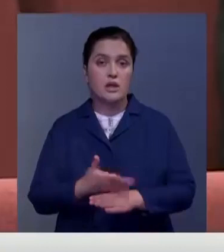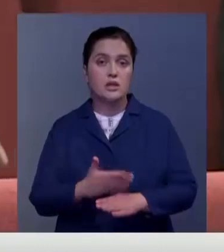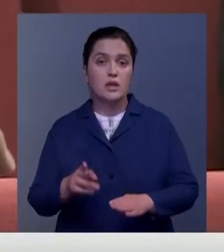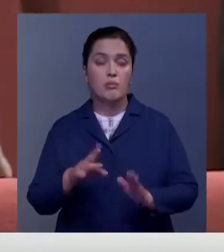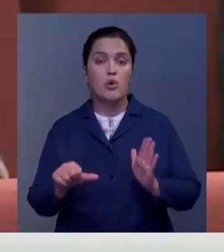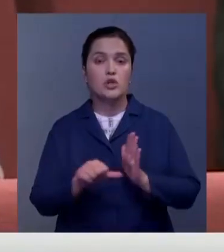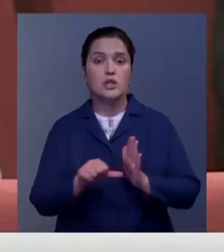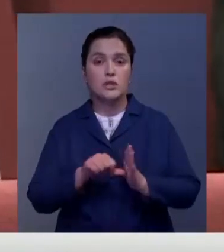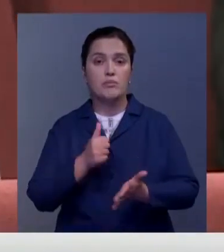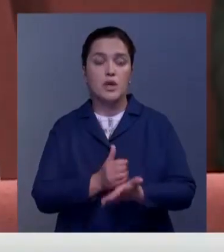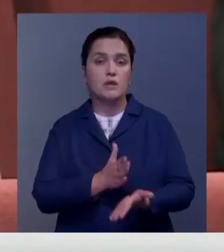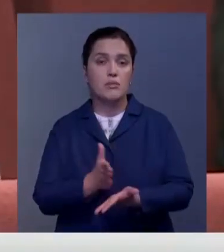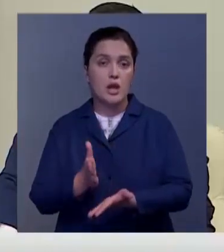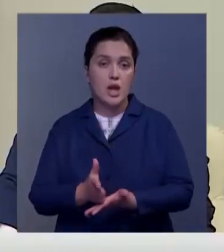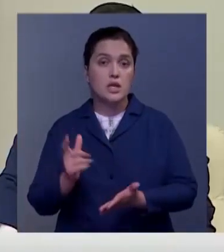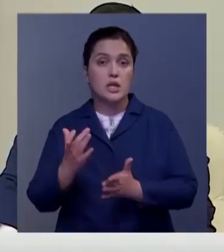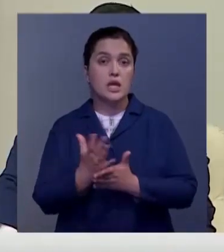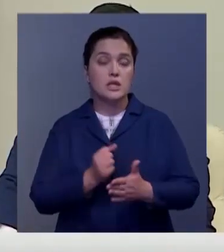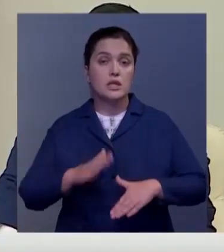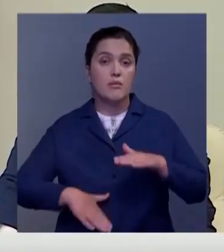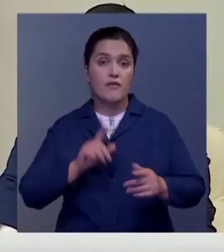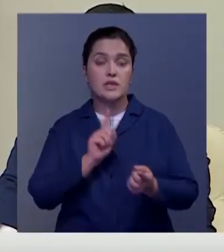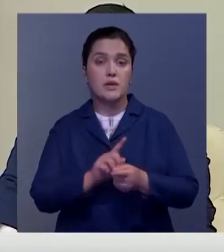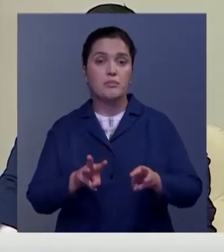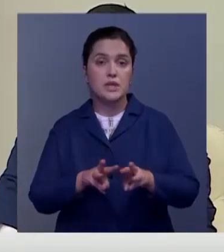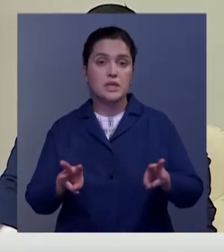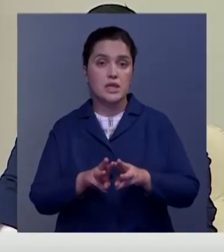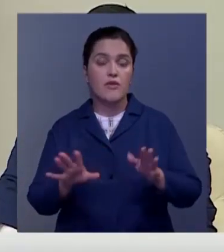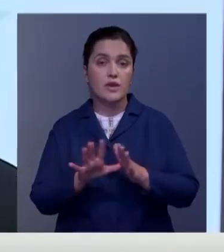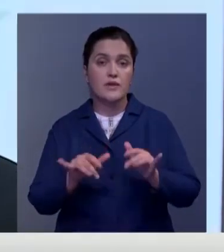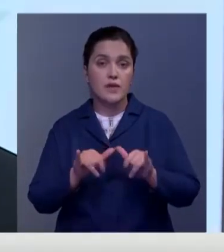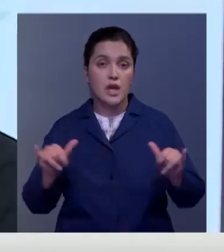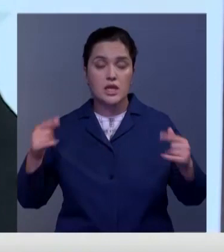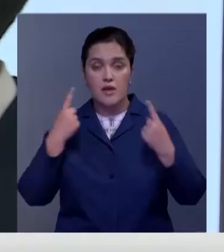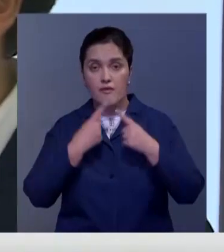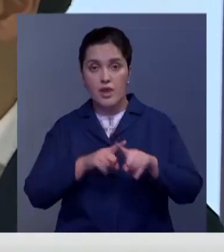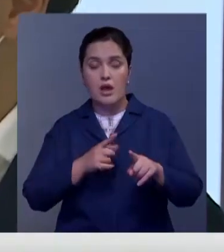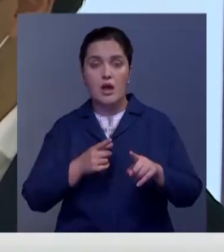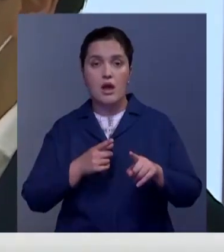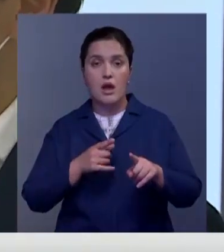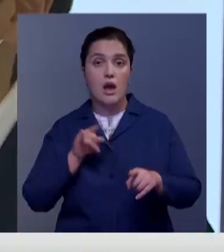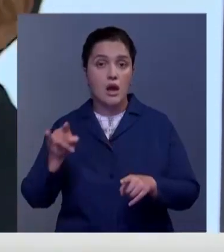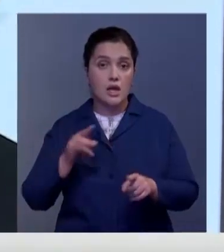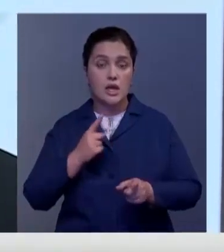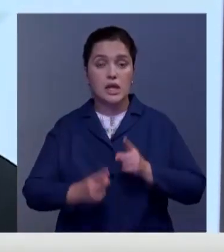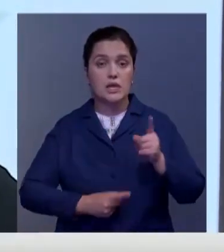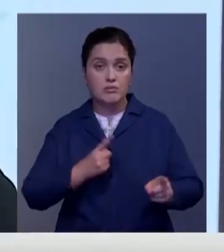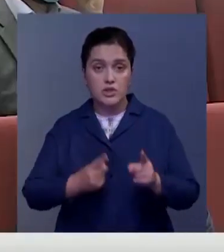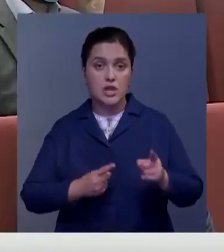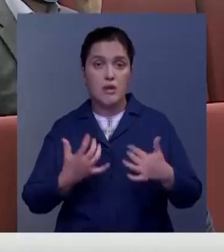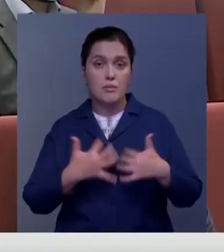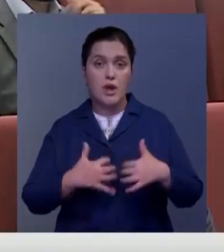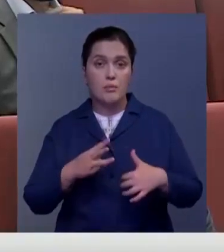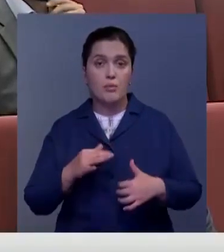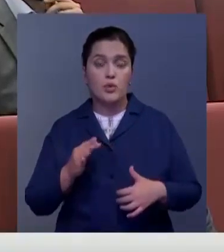Они разделены по 6 основным направлениям. С резервистами встретился министр цифрового развития, инноваций и аэрокосмической промышленности Багдат